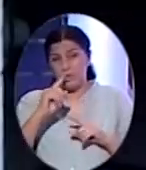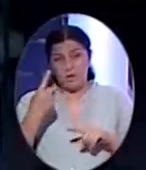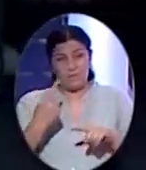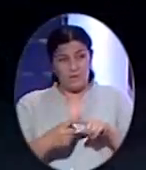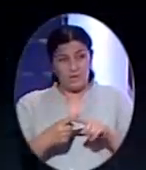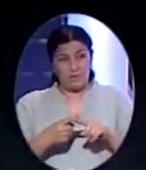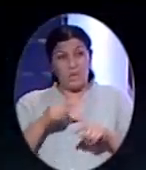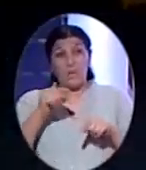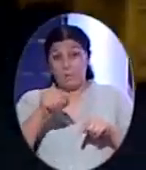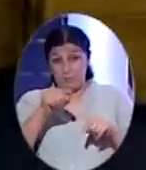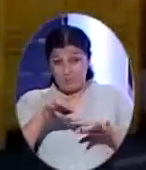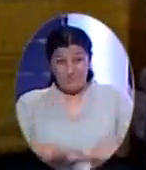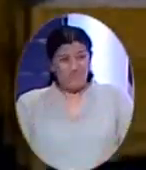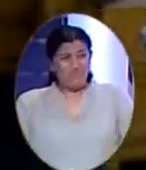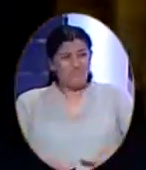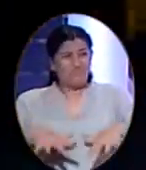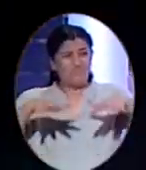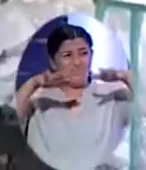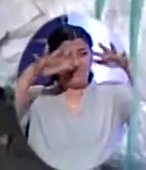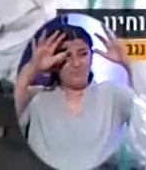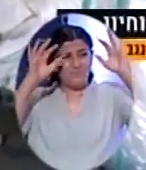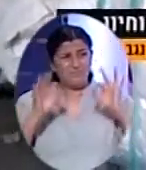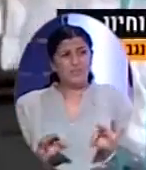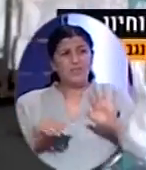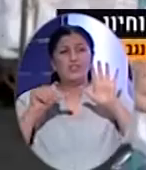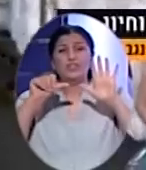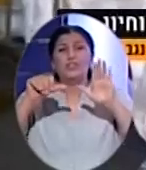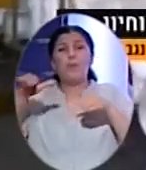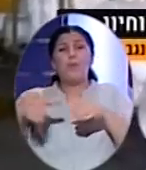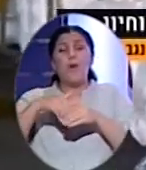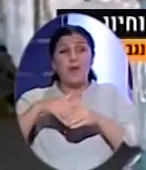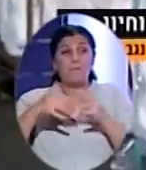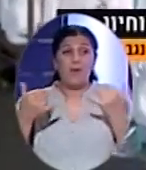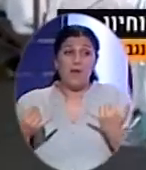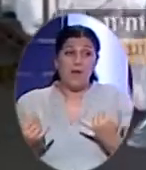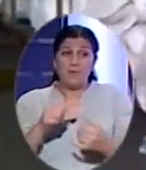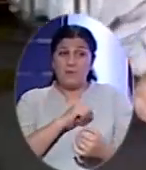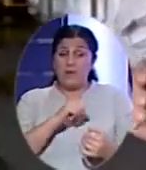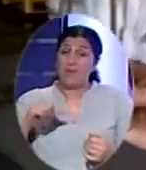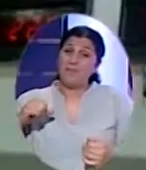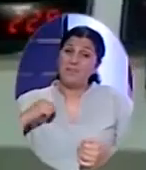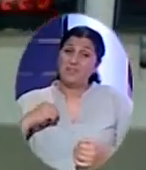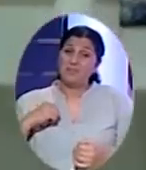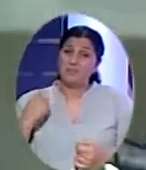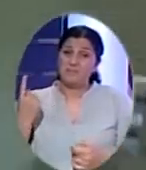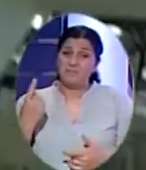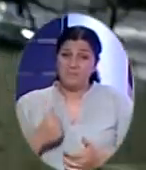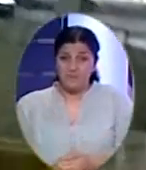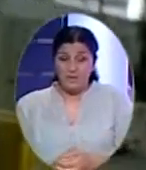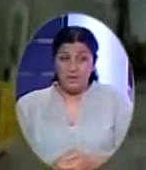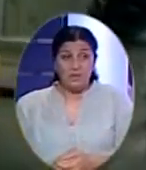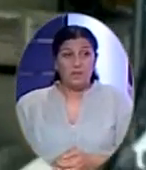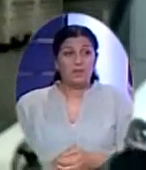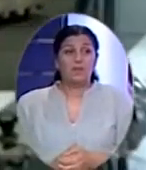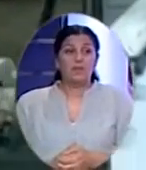אפילו שנתיים, המחסן הזה היה מפוצץ. היינו שישה פועלים במחסן, היום אני עובד לבד במחסן. השנים האחרונות